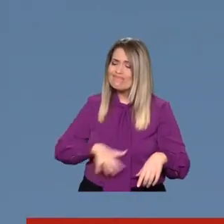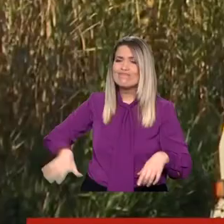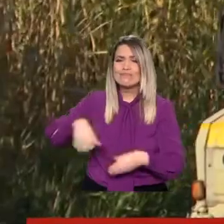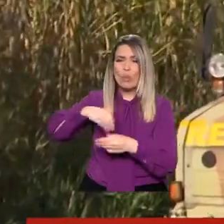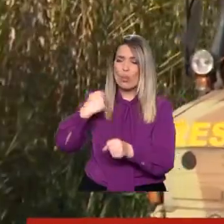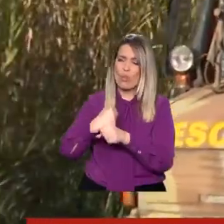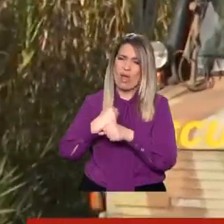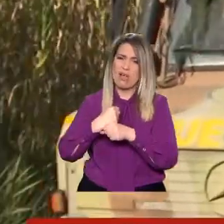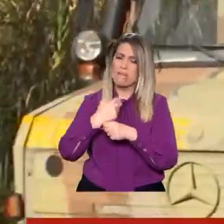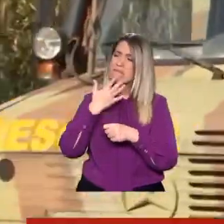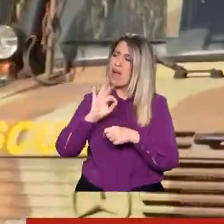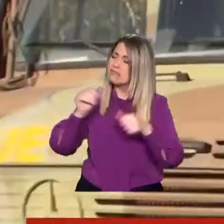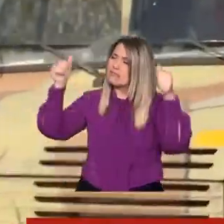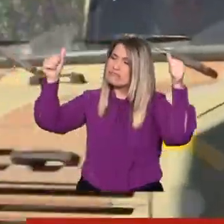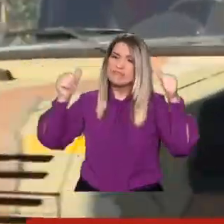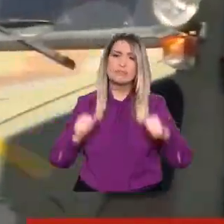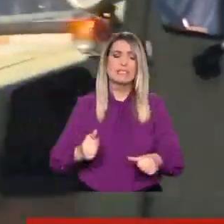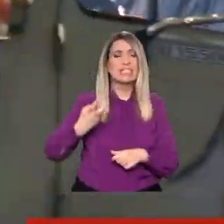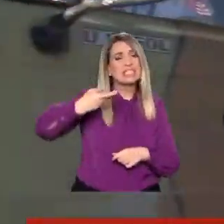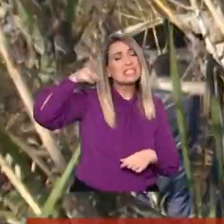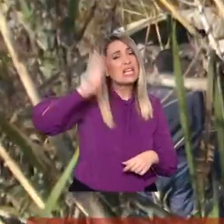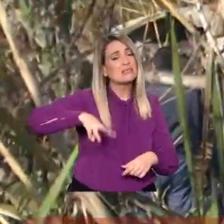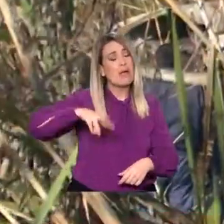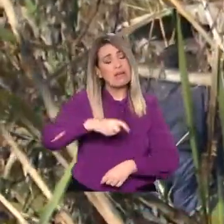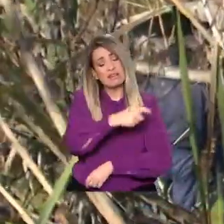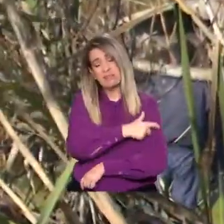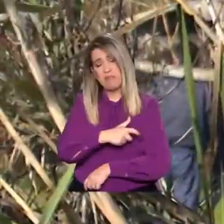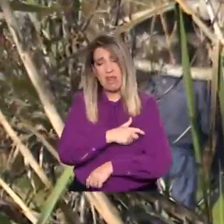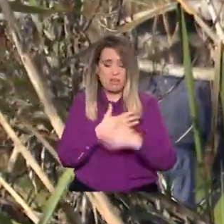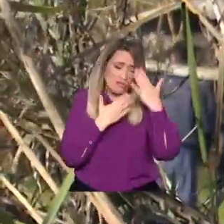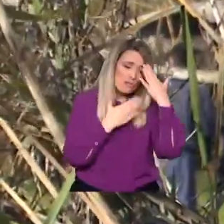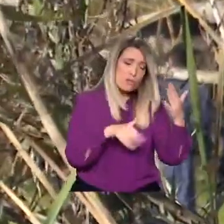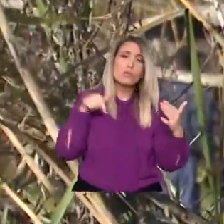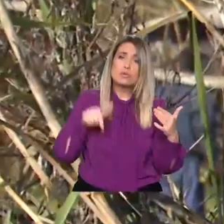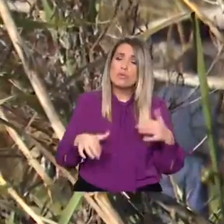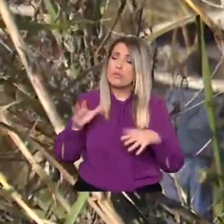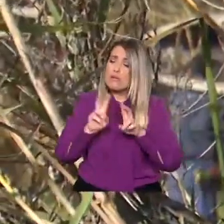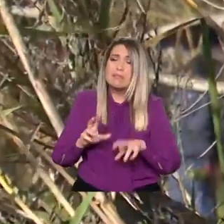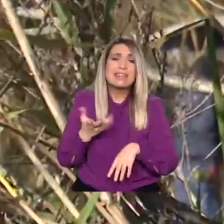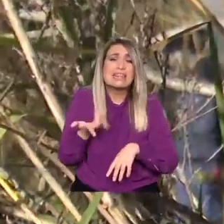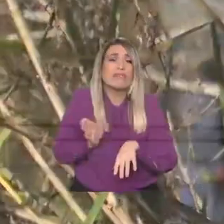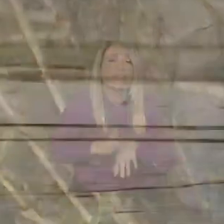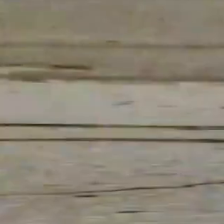δυστύχημα, με τις έρευνες στα κομμάτια της ατράκτου να συνεχίζονται για να διαπιστωθούν τα αίτια της τραγωδίας.